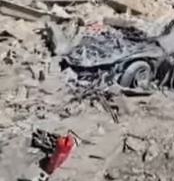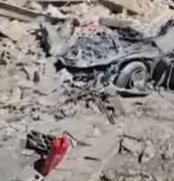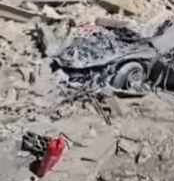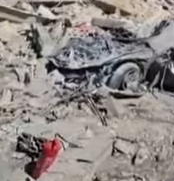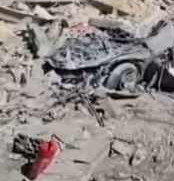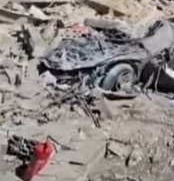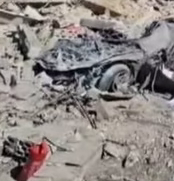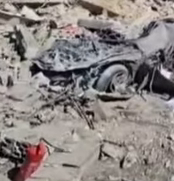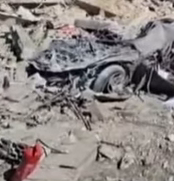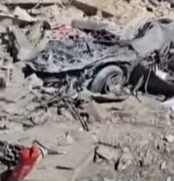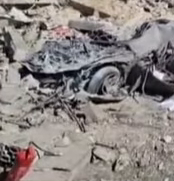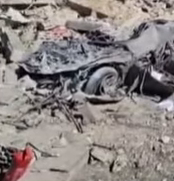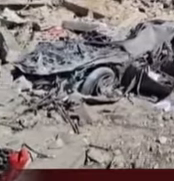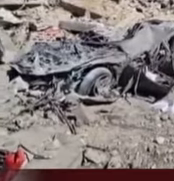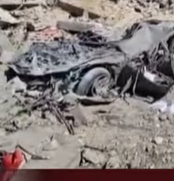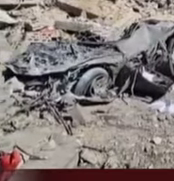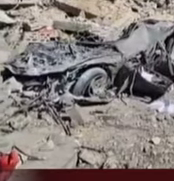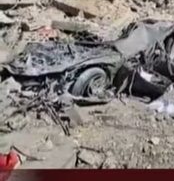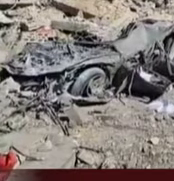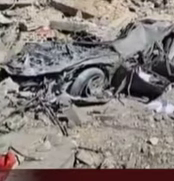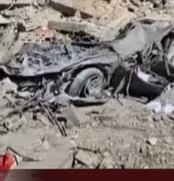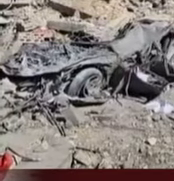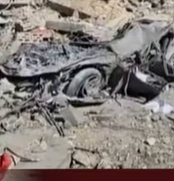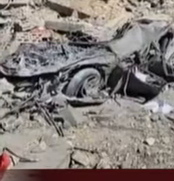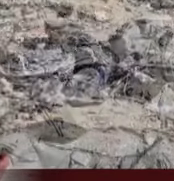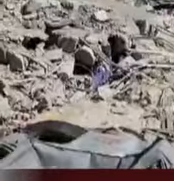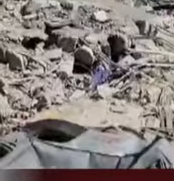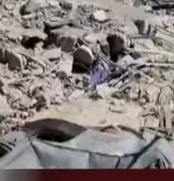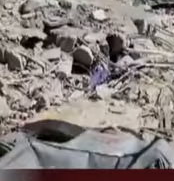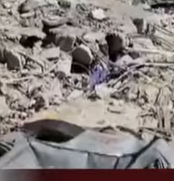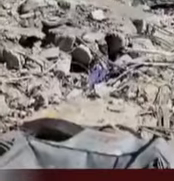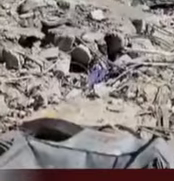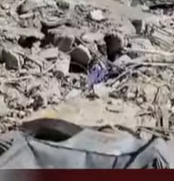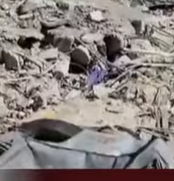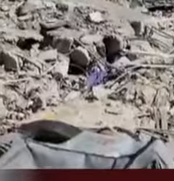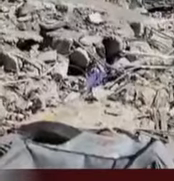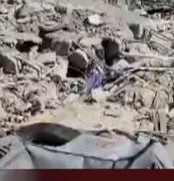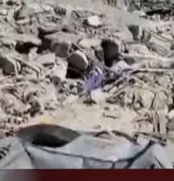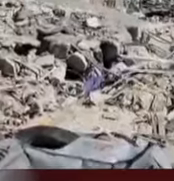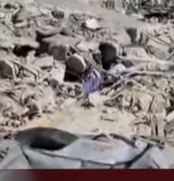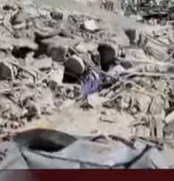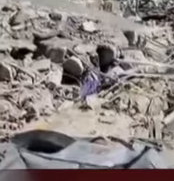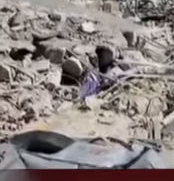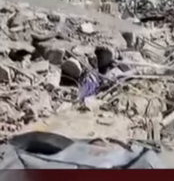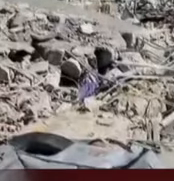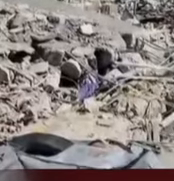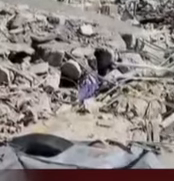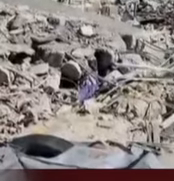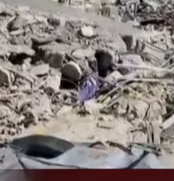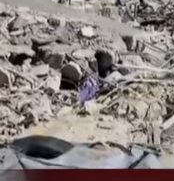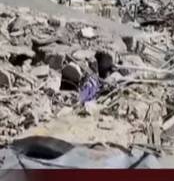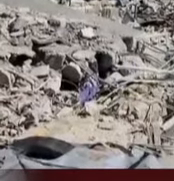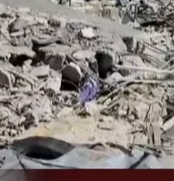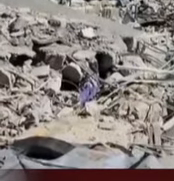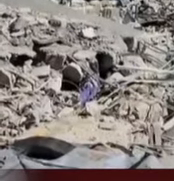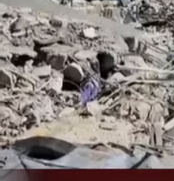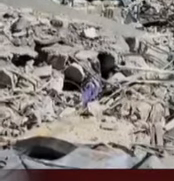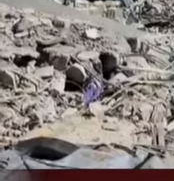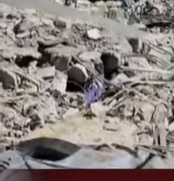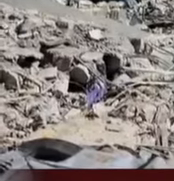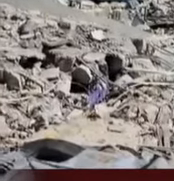إلى سقوط شهيد وخمسة جرحى. كذلك أغار على بعلبك وبوداي وطرية